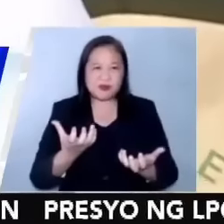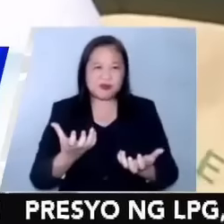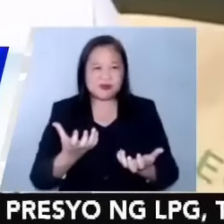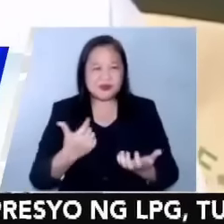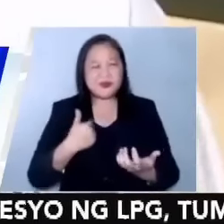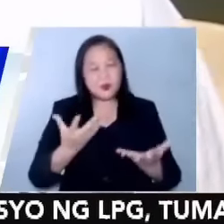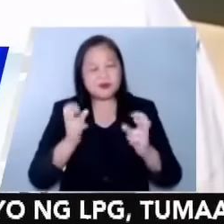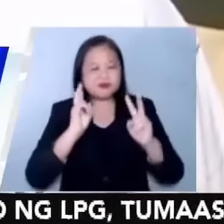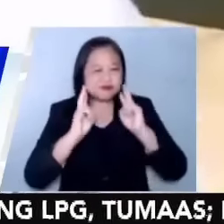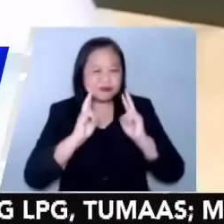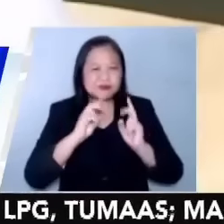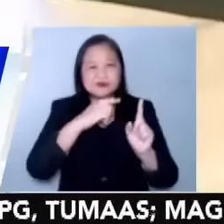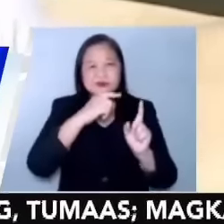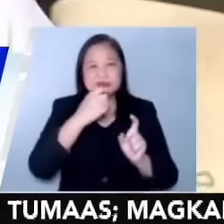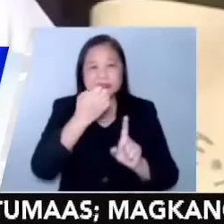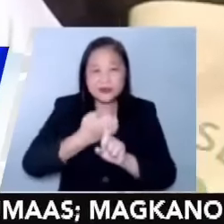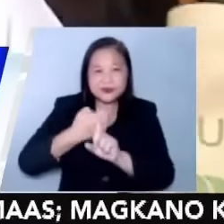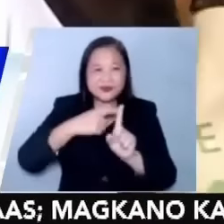tuwing Undas.